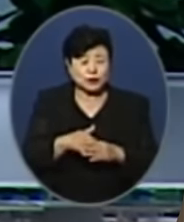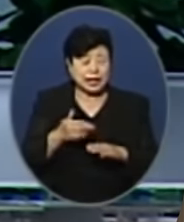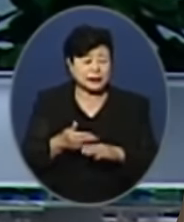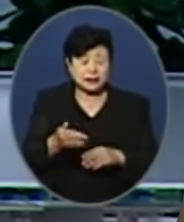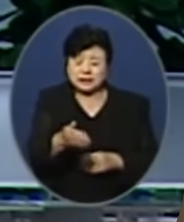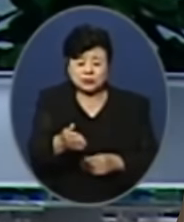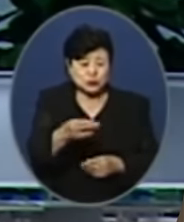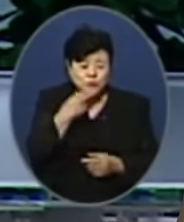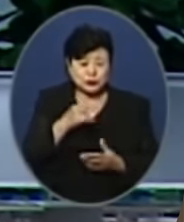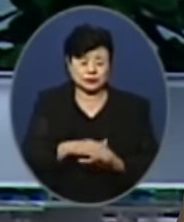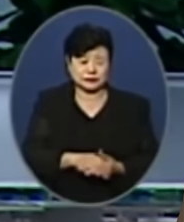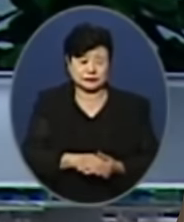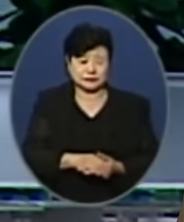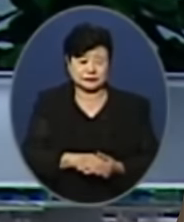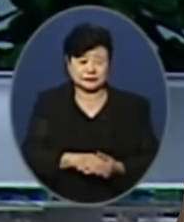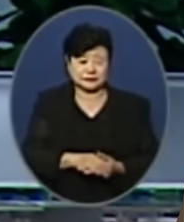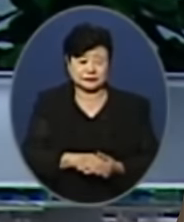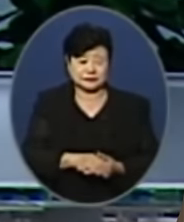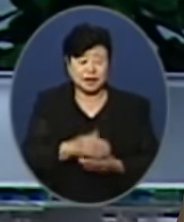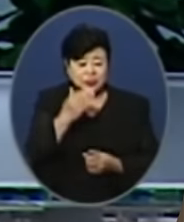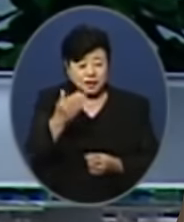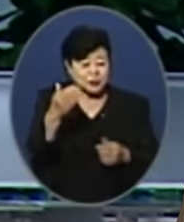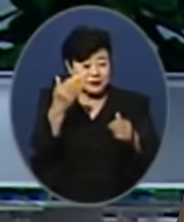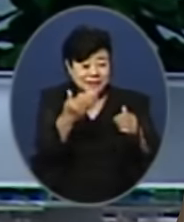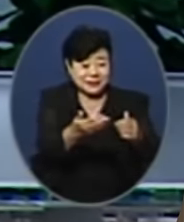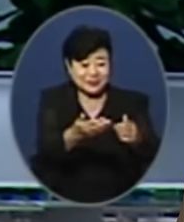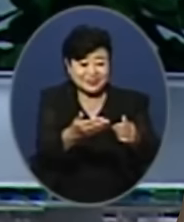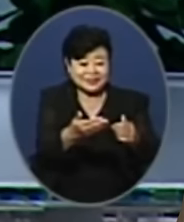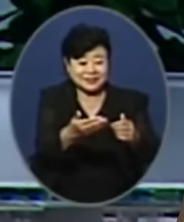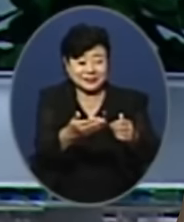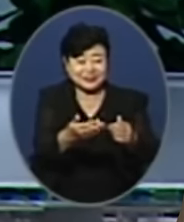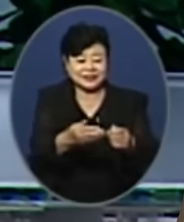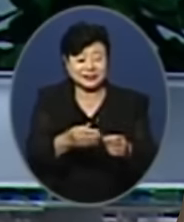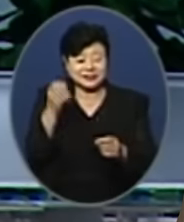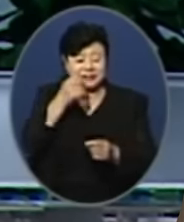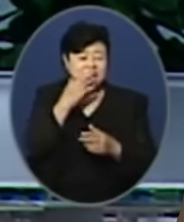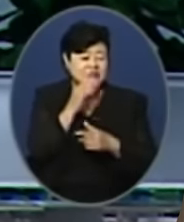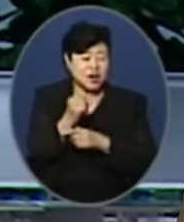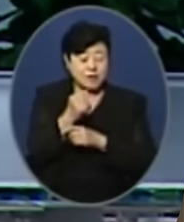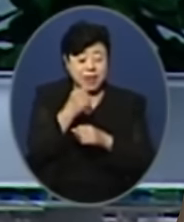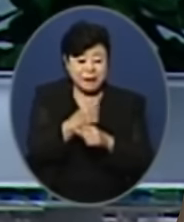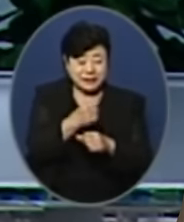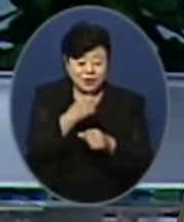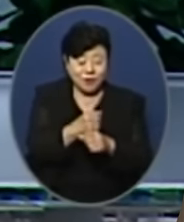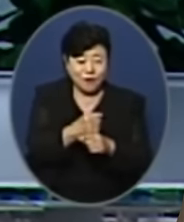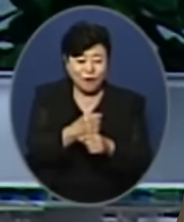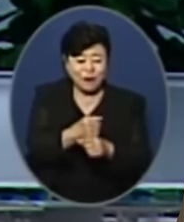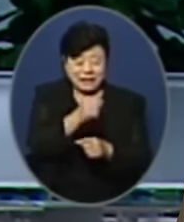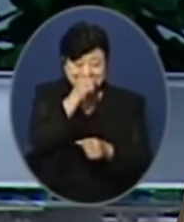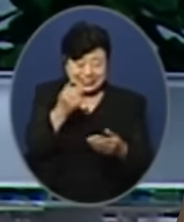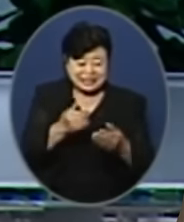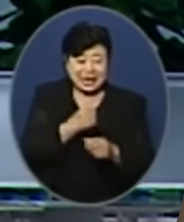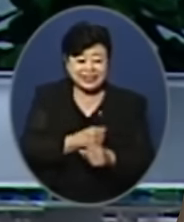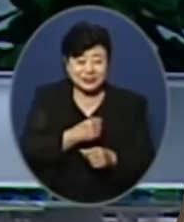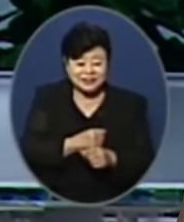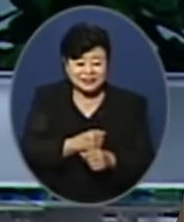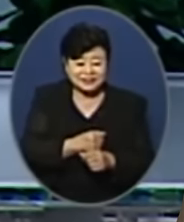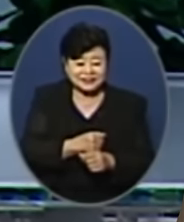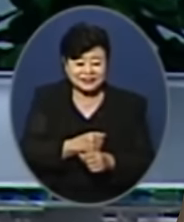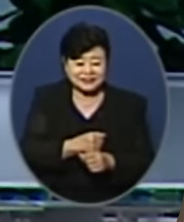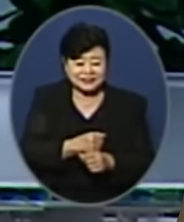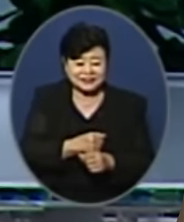것입니다. 이제 여러분께서 성령의 열매를 맺고 착한 일을 하는 것은